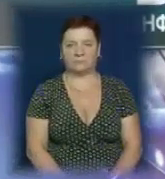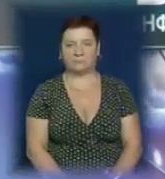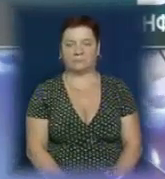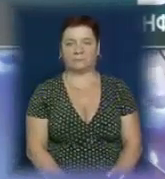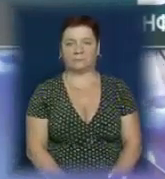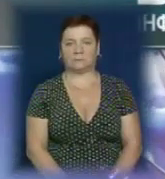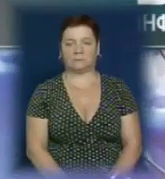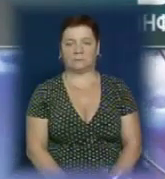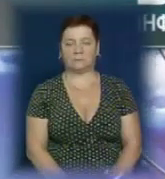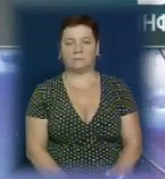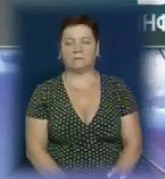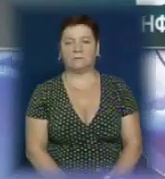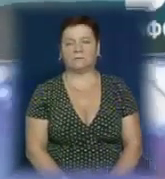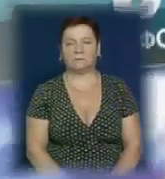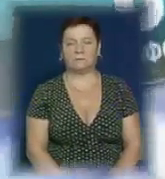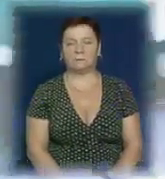Музика